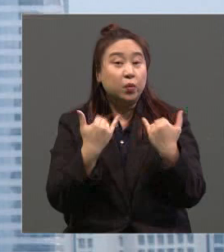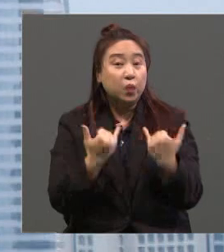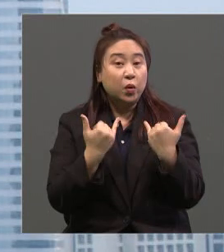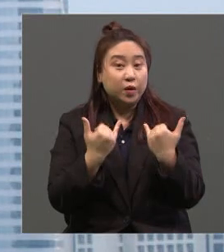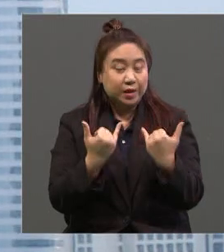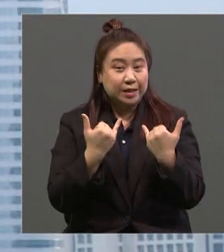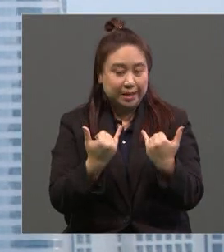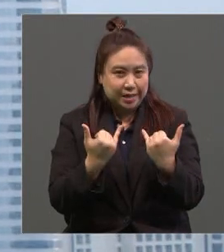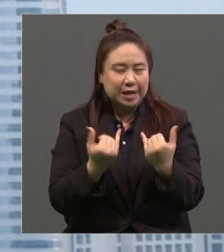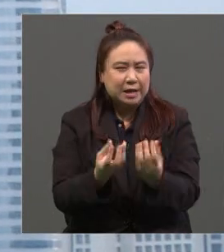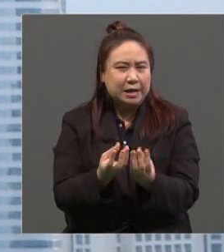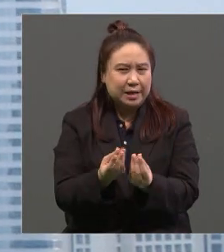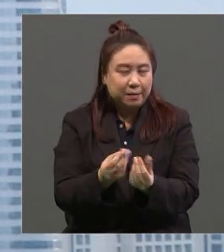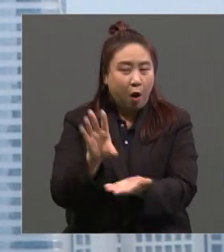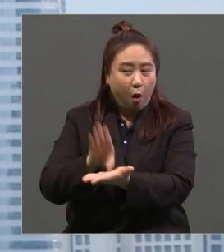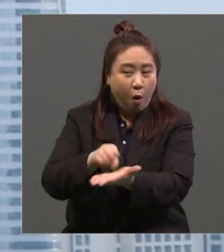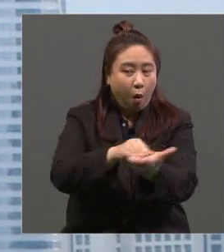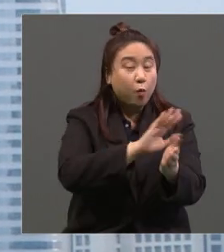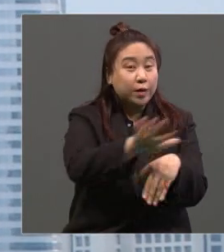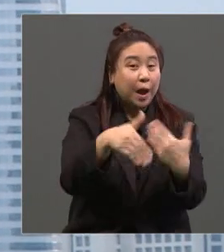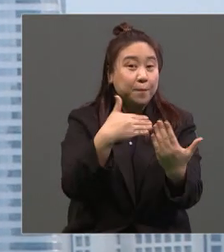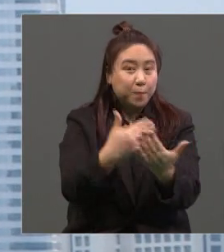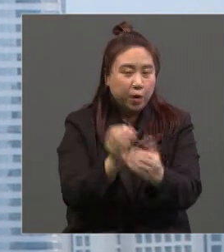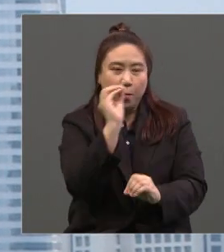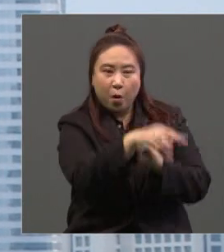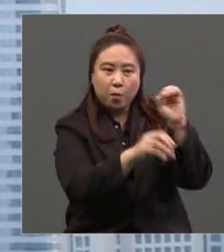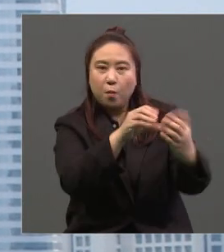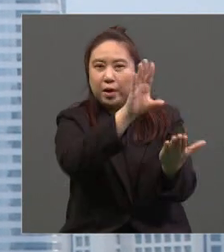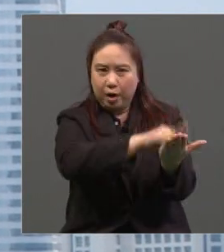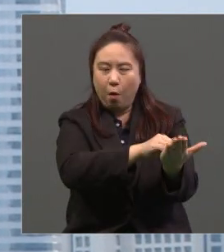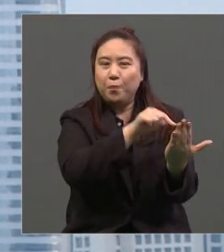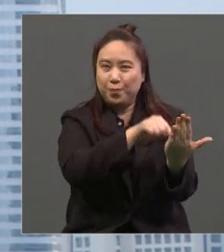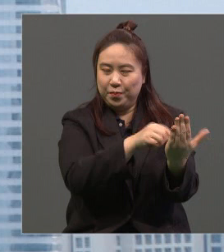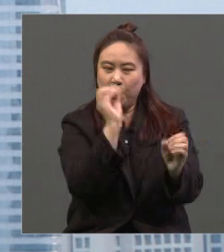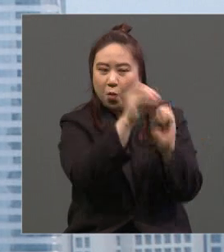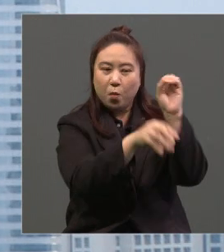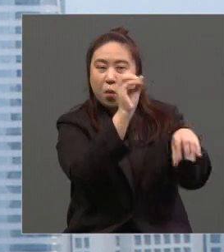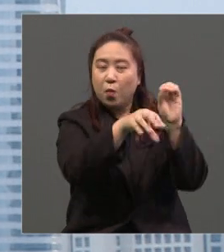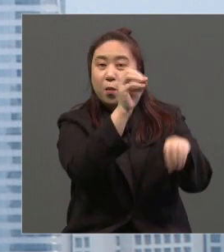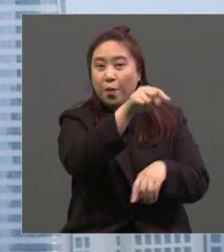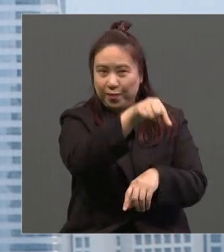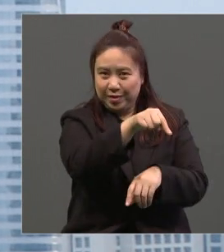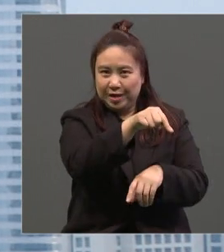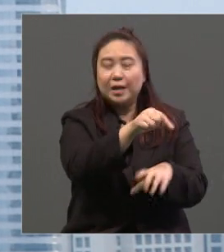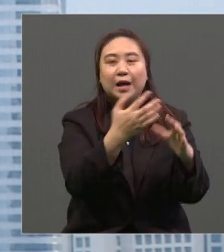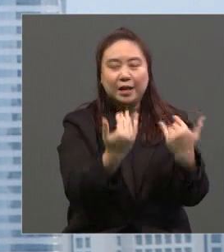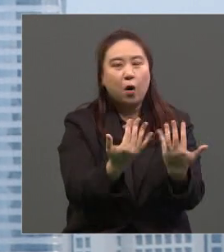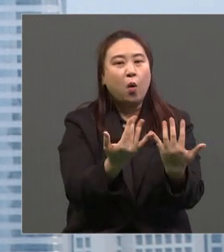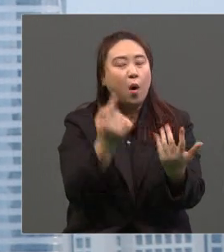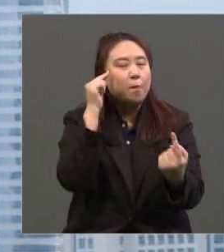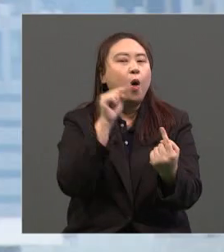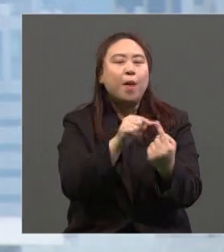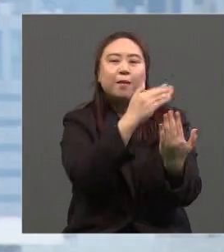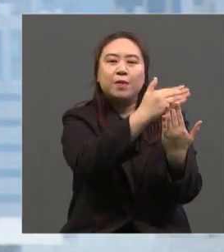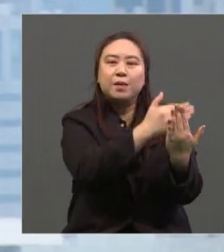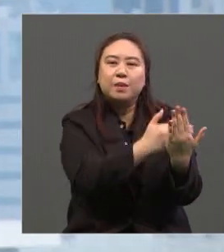อยู่ในกระบวนการของการเร่งรัดนำข้อมูลทั้งหมดเนี่ยเข้าไปสู่ระบบคอมพิวเตอร์และก็ซอฟต์แวร์ที่ว่านะครับก็คือ BMA Tax ซึ่งก็เป็นไปตามเป้าหมายที่